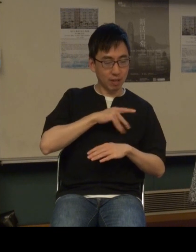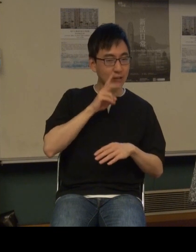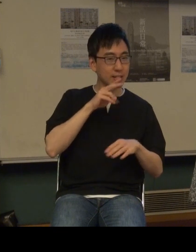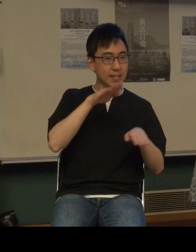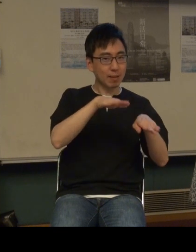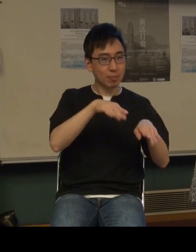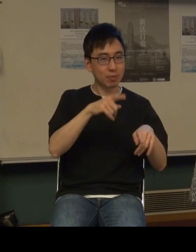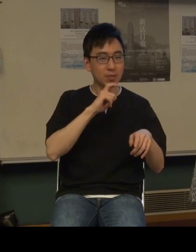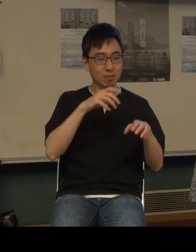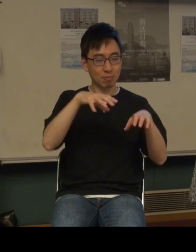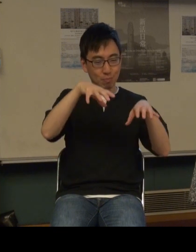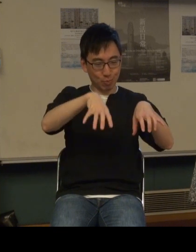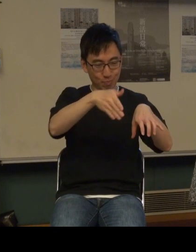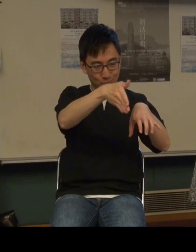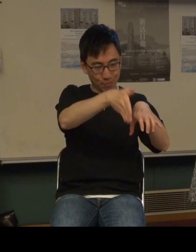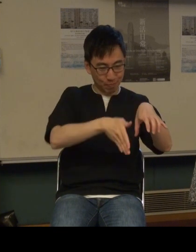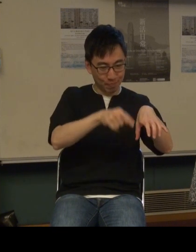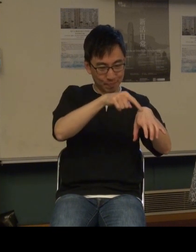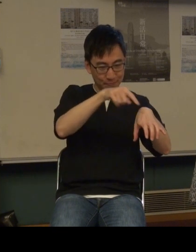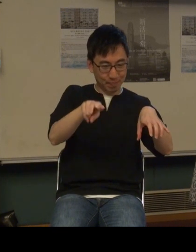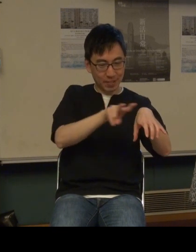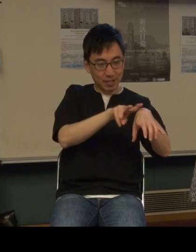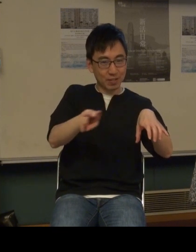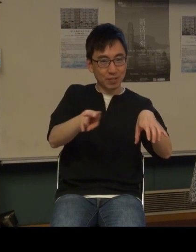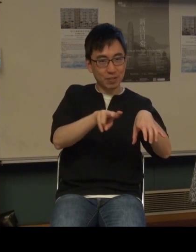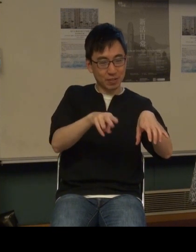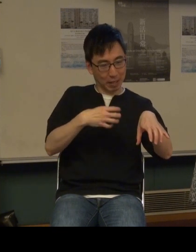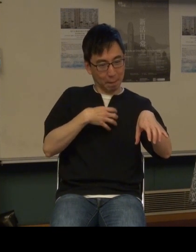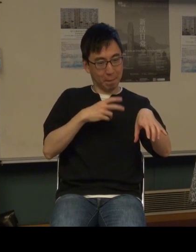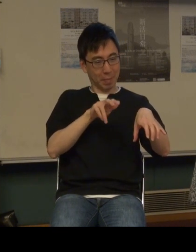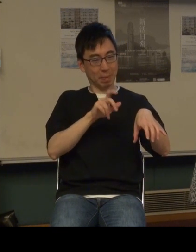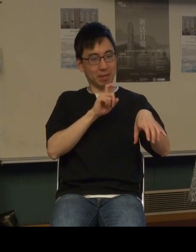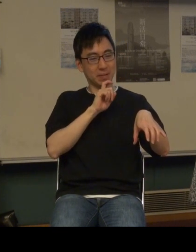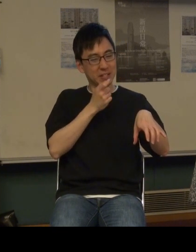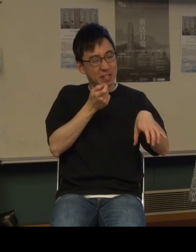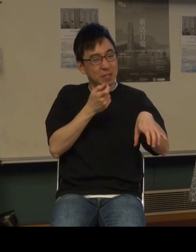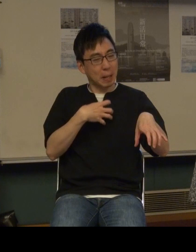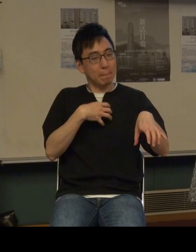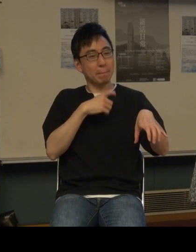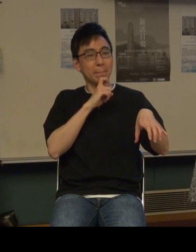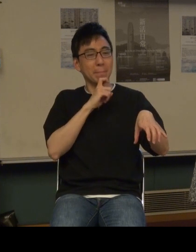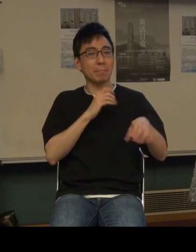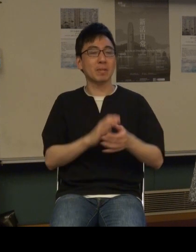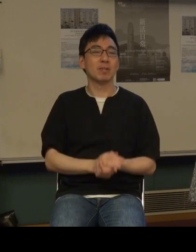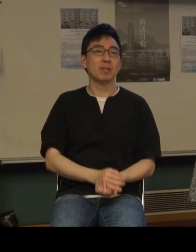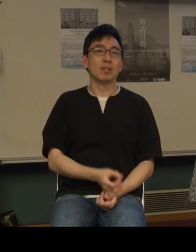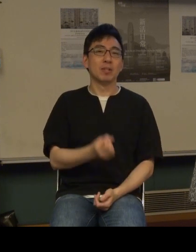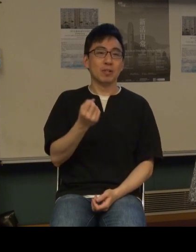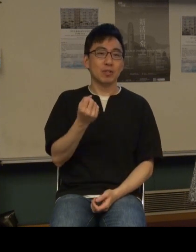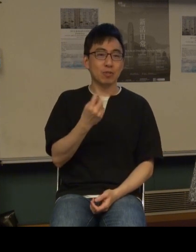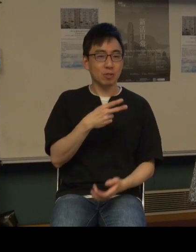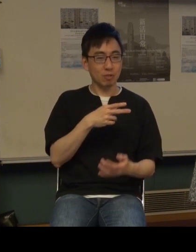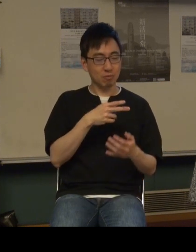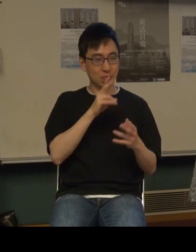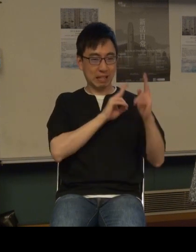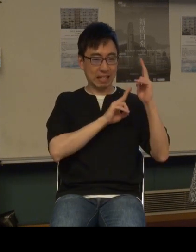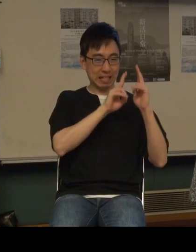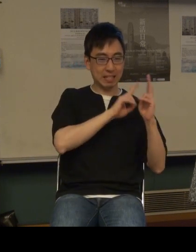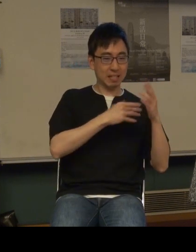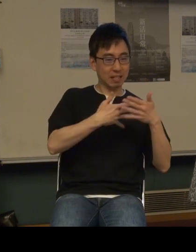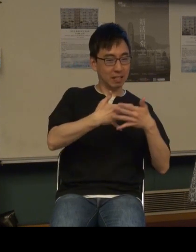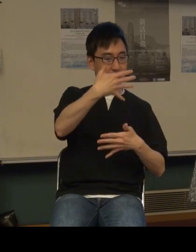少對稱嚇嘅韻味啦嚇，亦都有少少嘅即係。古建築嘅一